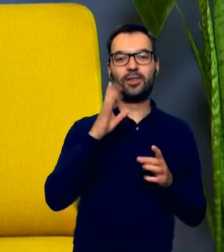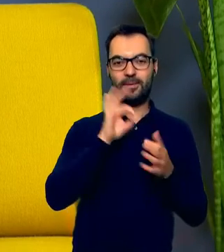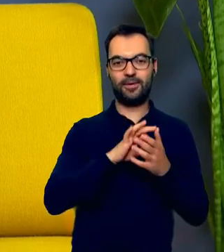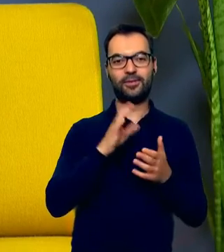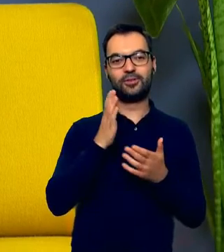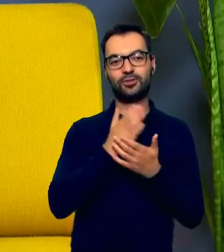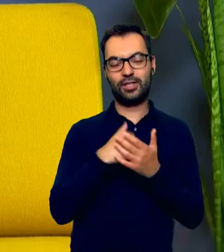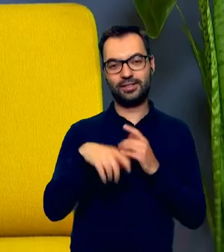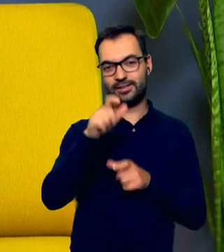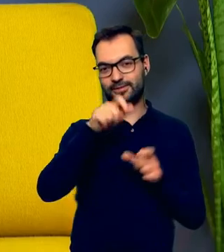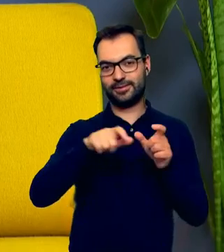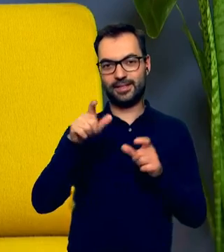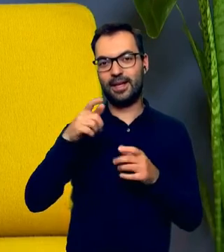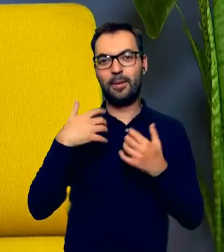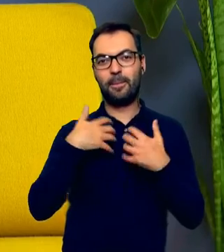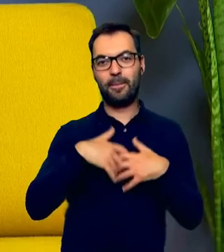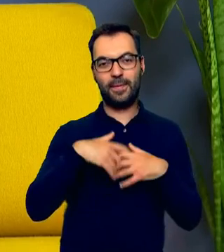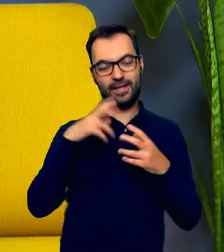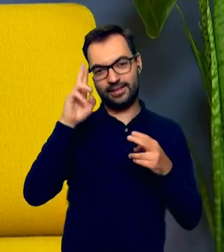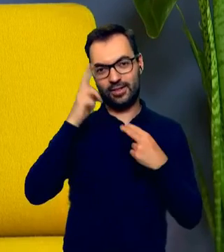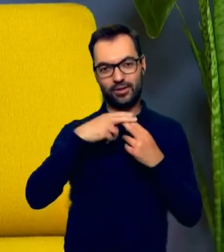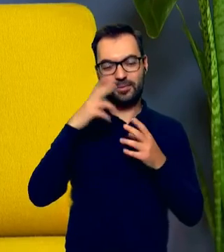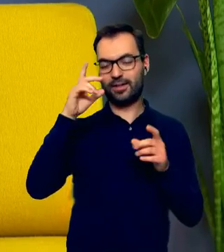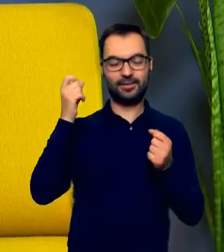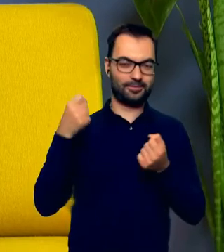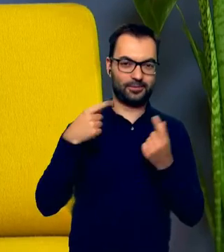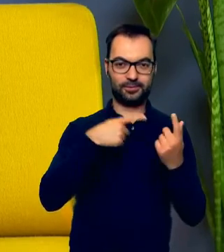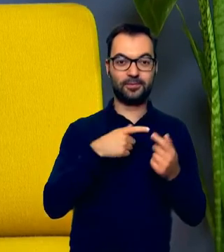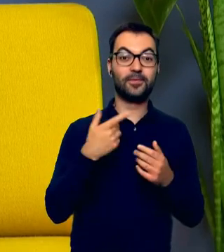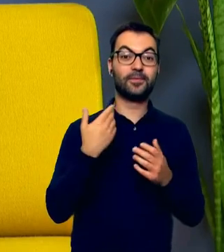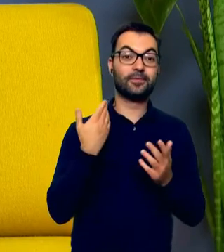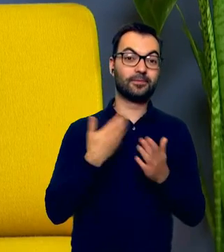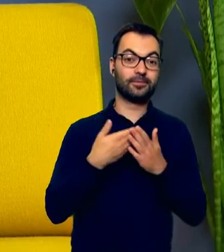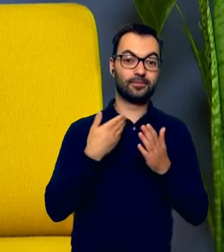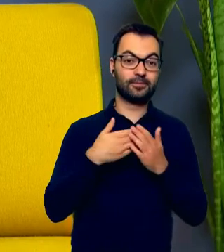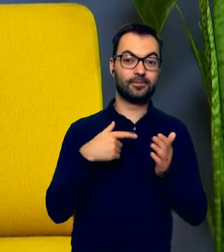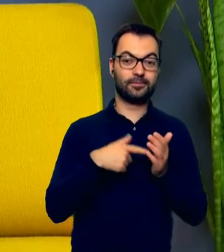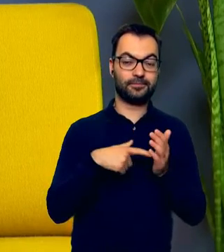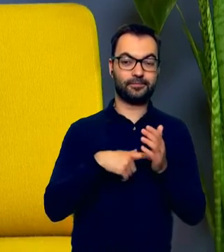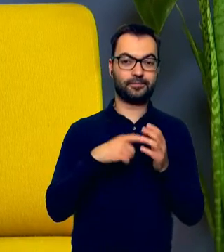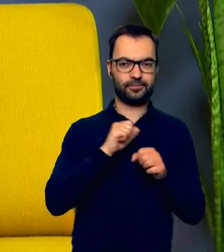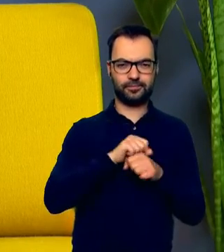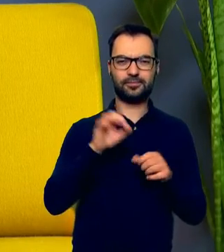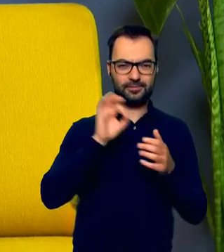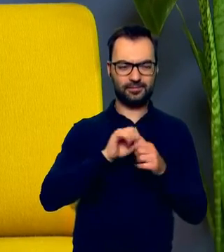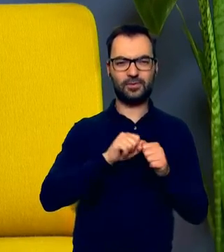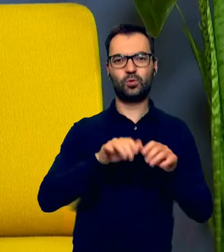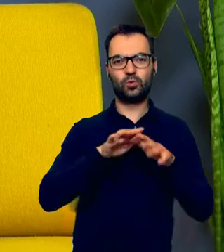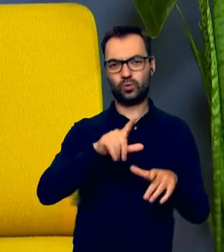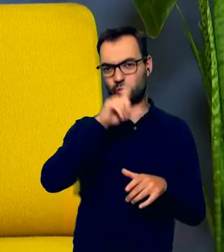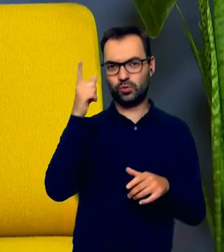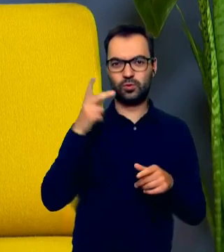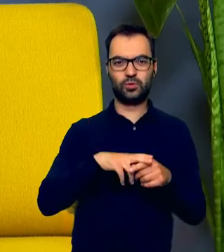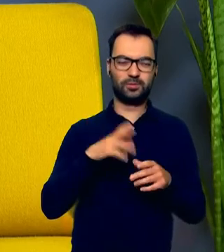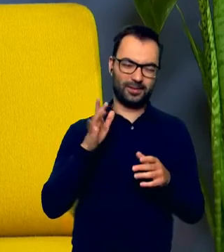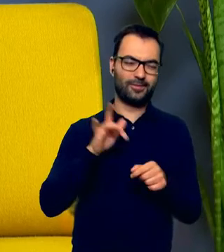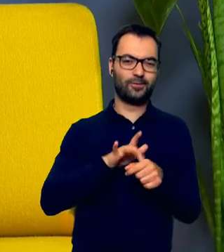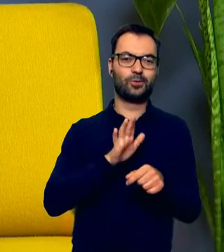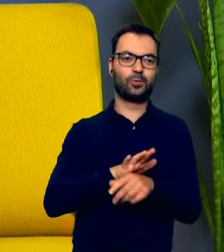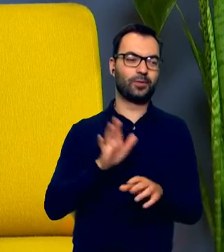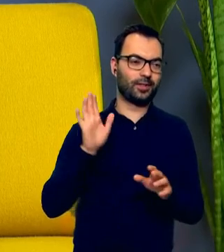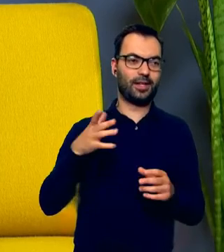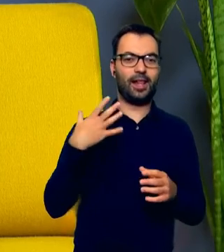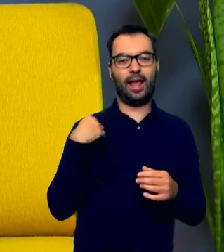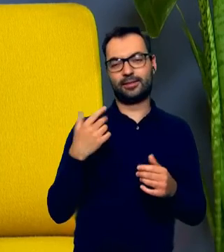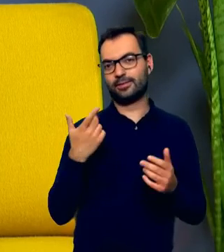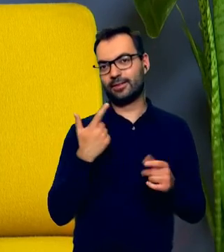uśpi pewne właśnie takie pewne mechanizmy, jeżeli ktoś się w sobie ma. Bo też zakładam, że jest naprawdę liczna grupa ludzi, którzy mają to głęboko w nosie, czy